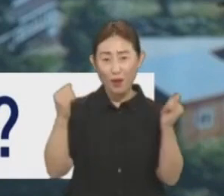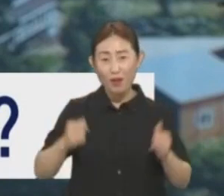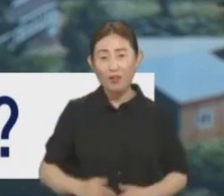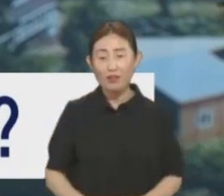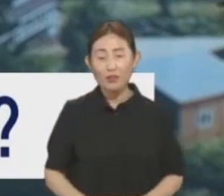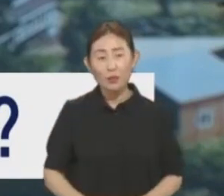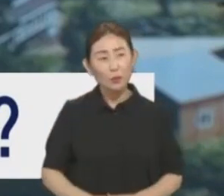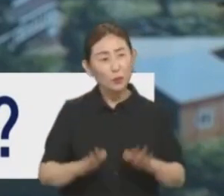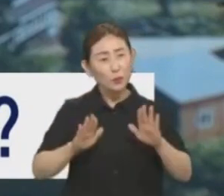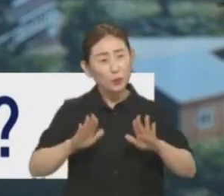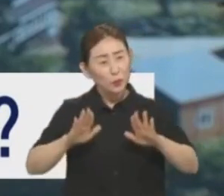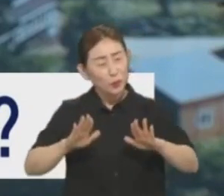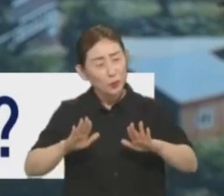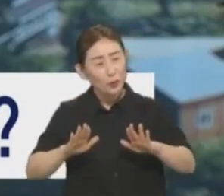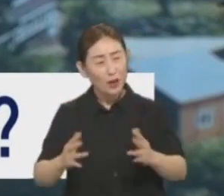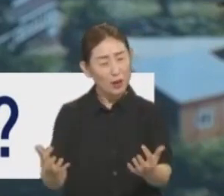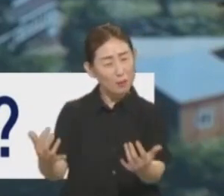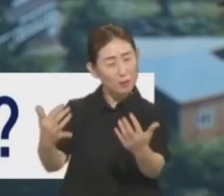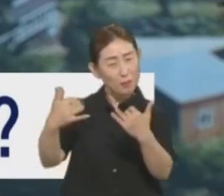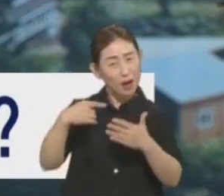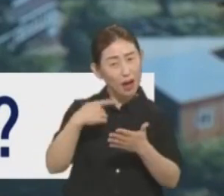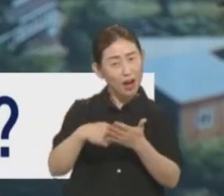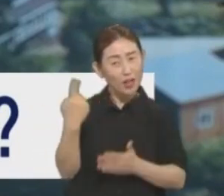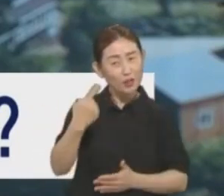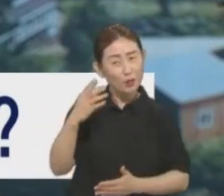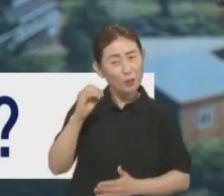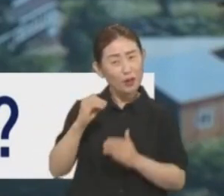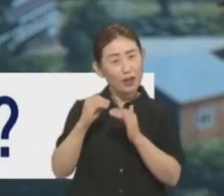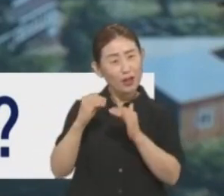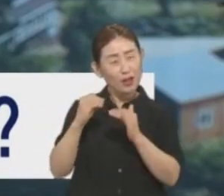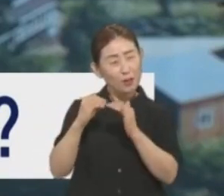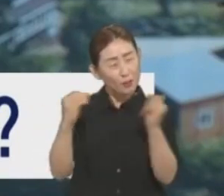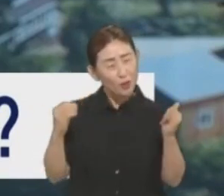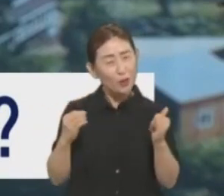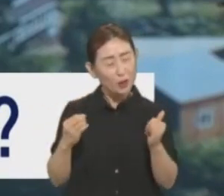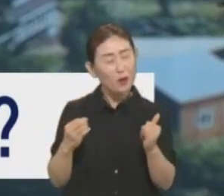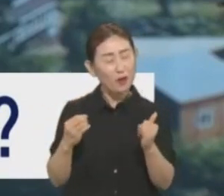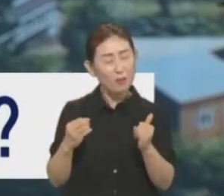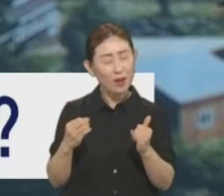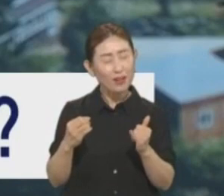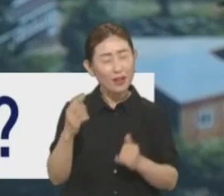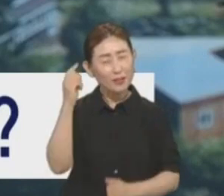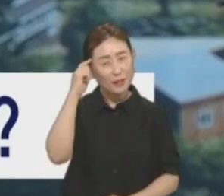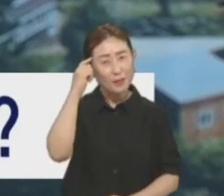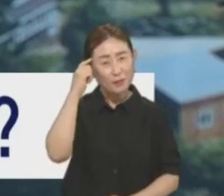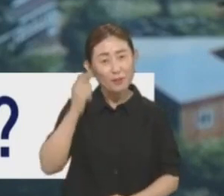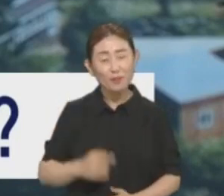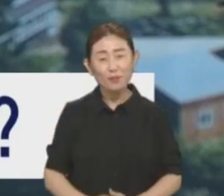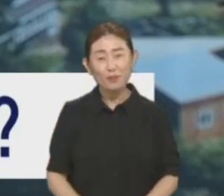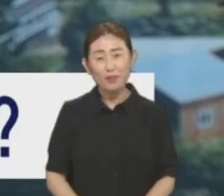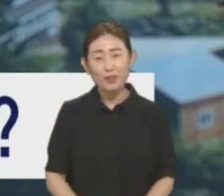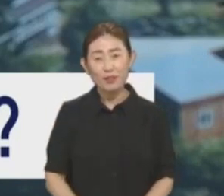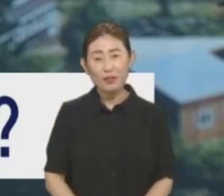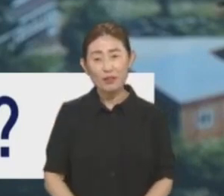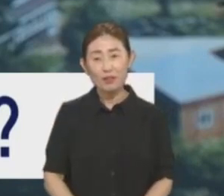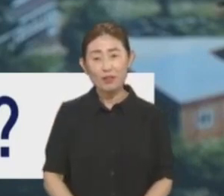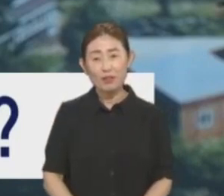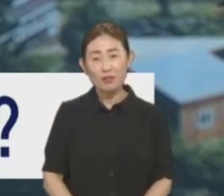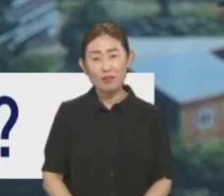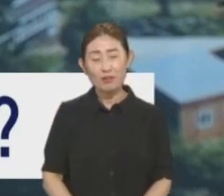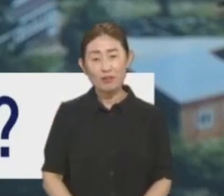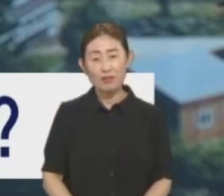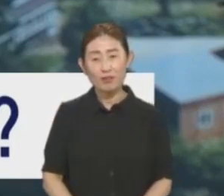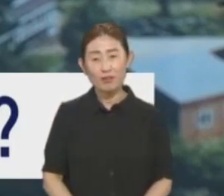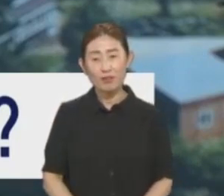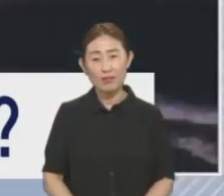금년에는 약 한 2,000만 명 정도가 오시지 않을까 저는 그렇게 생각을 하고요. 우리가 가지고